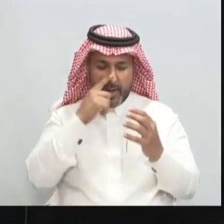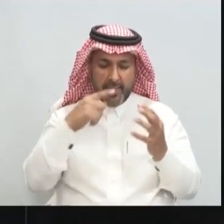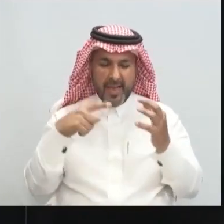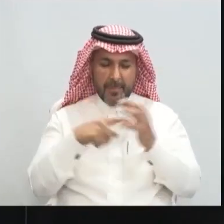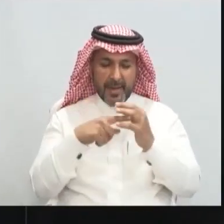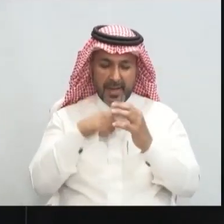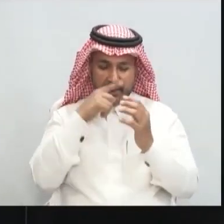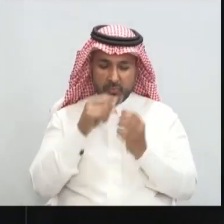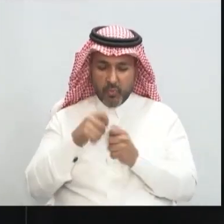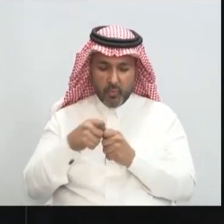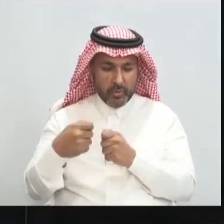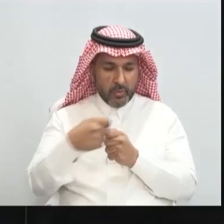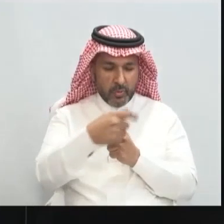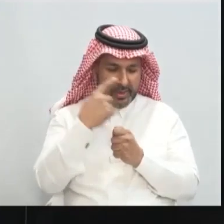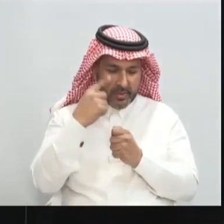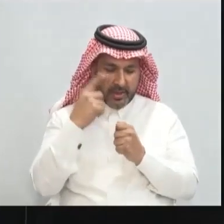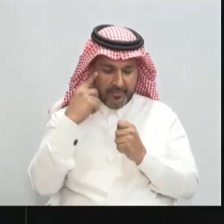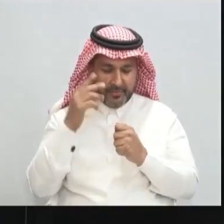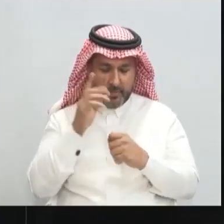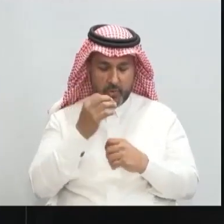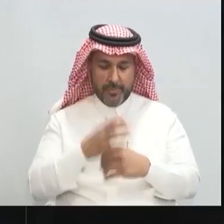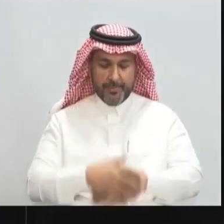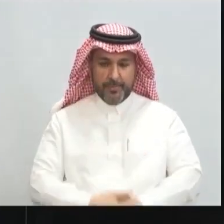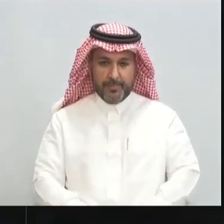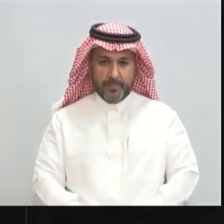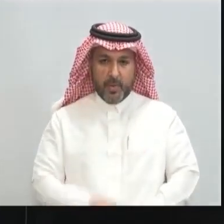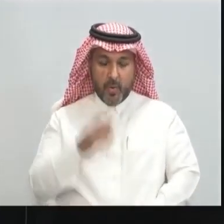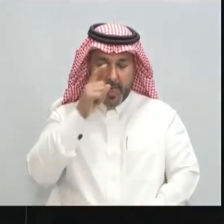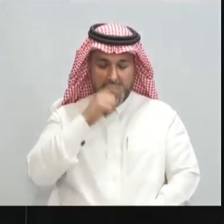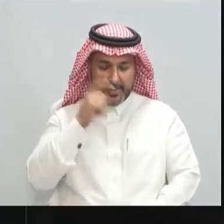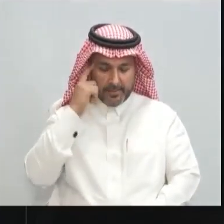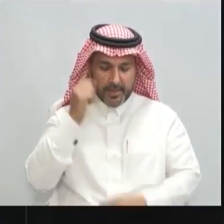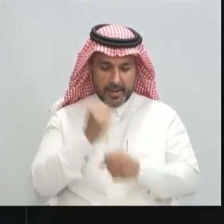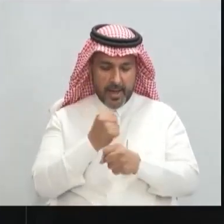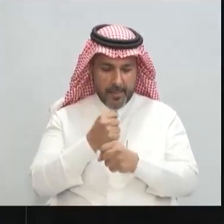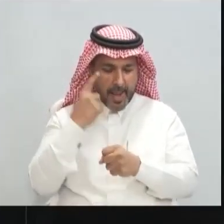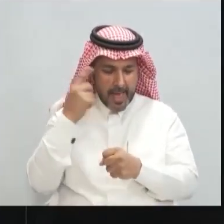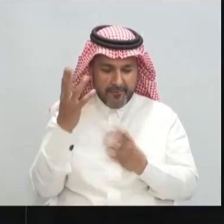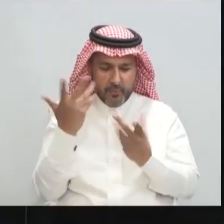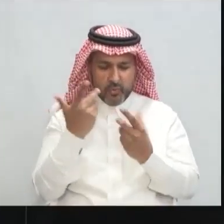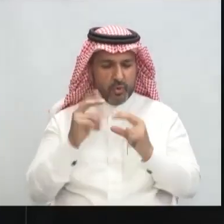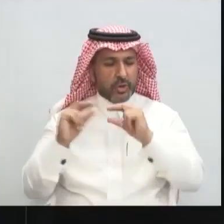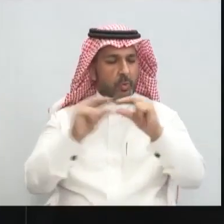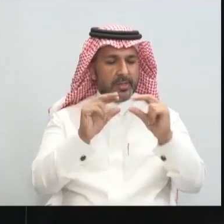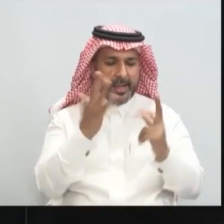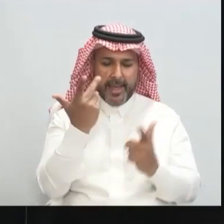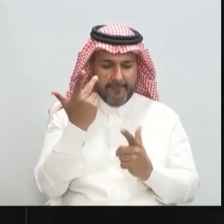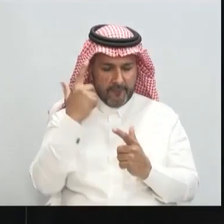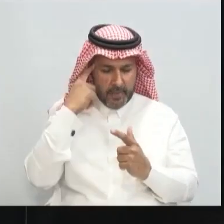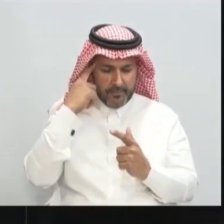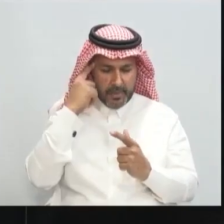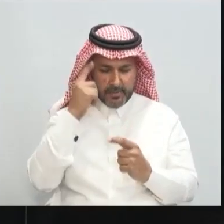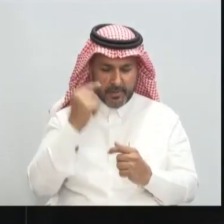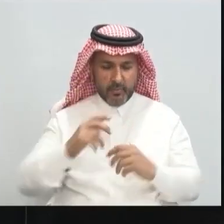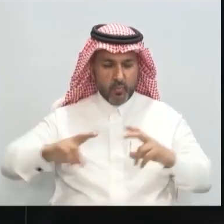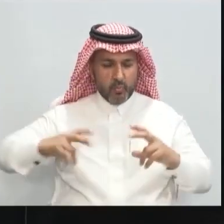لابد ان يعرف ما هي القنوات المتاحه له للتواصل مع زميله او مع المسؤول او مع مثلا مجلس الاداره